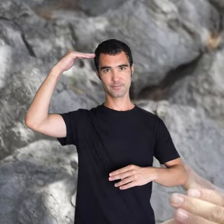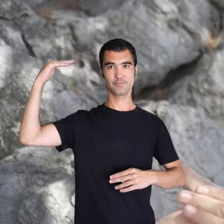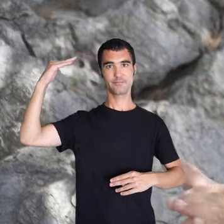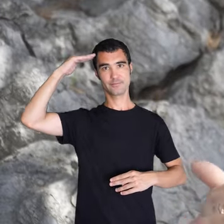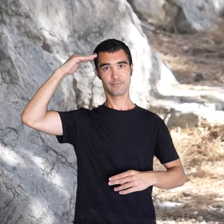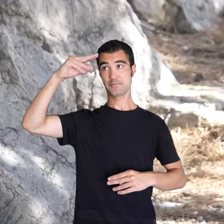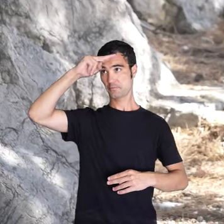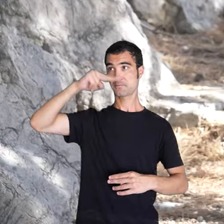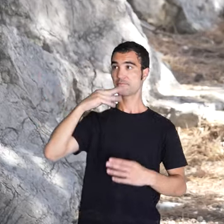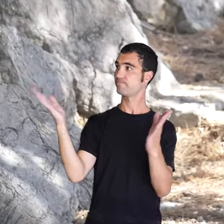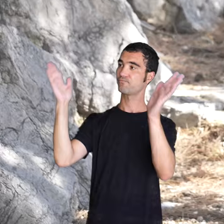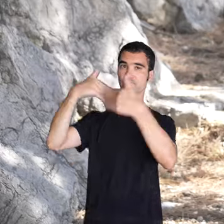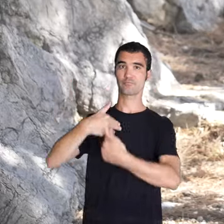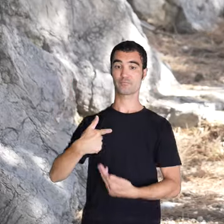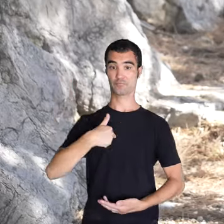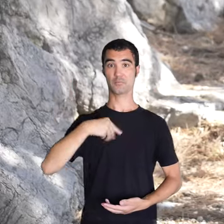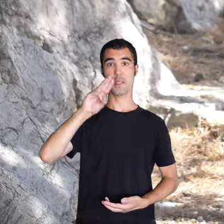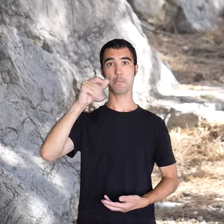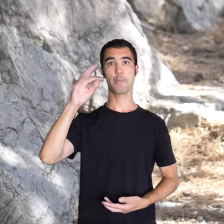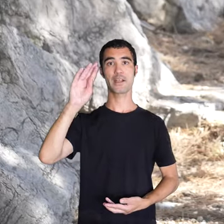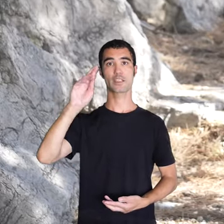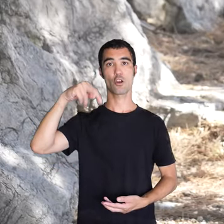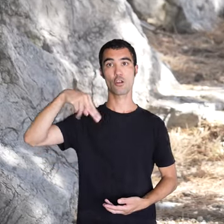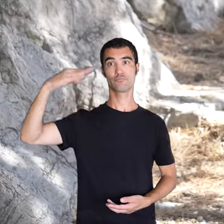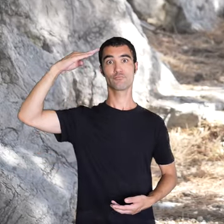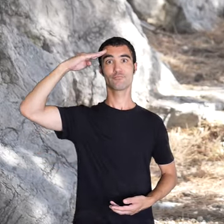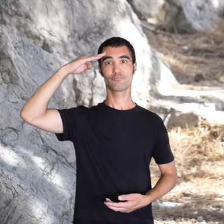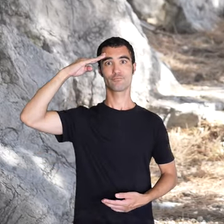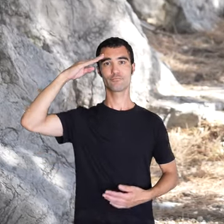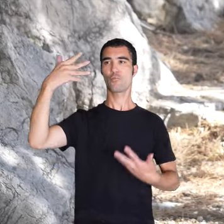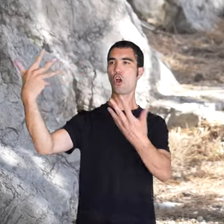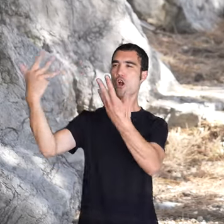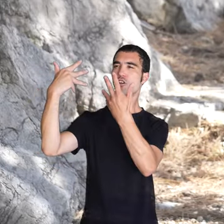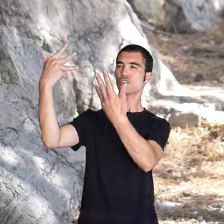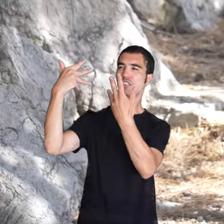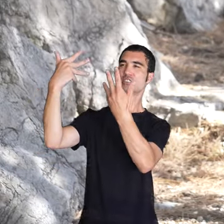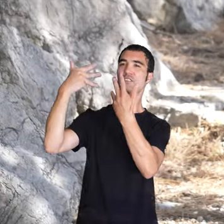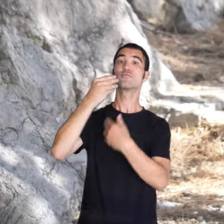sense mon pare. Ser patró he rebut molt bon consell,